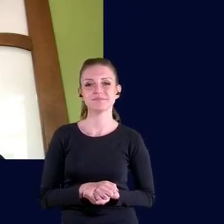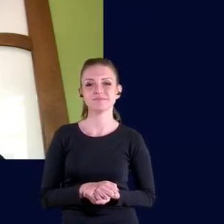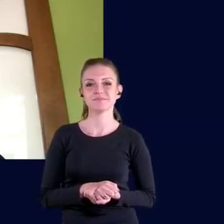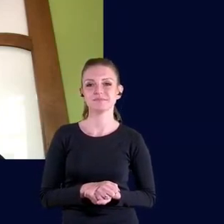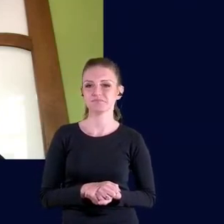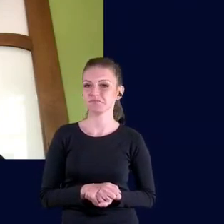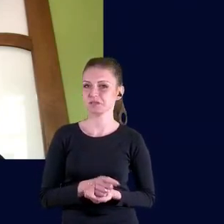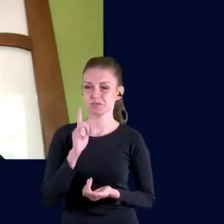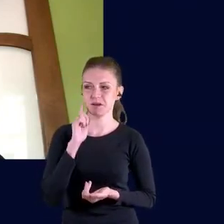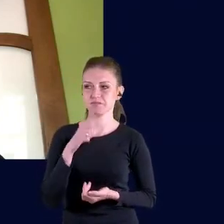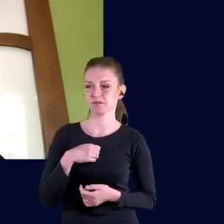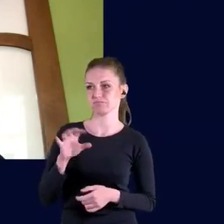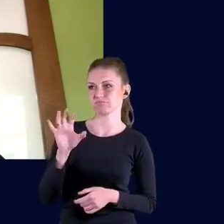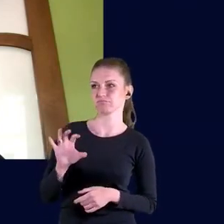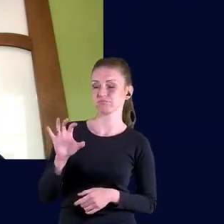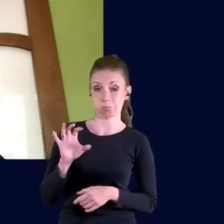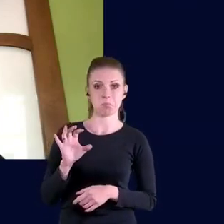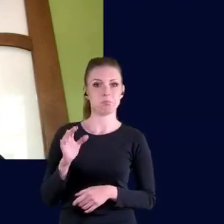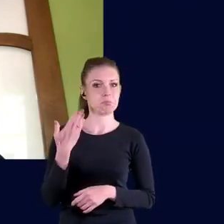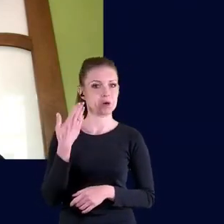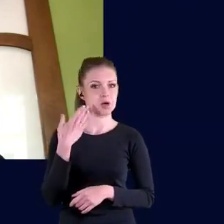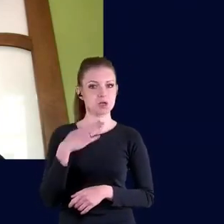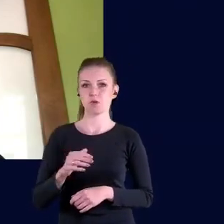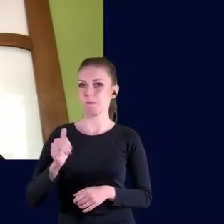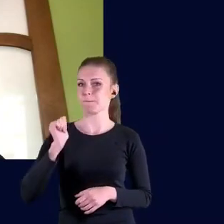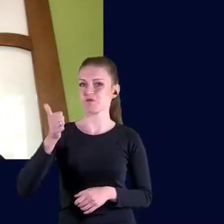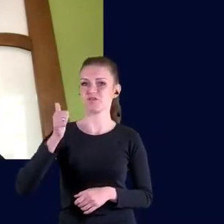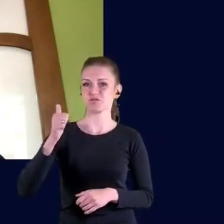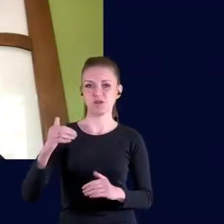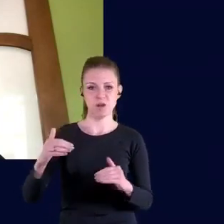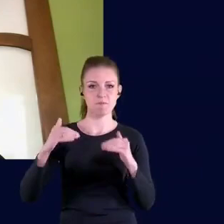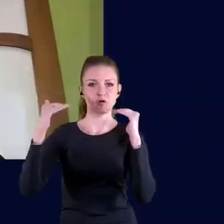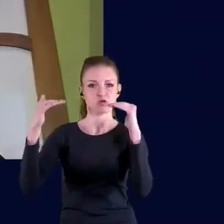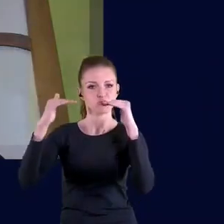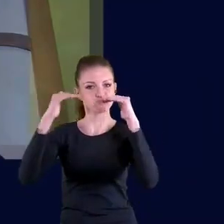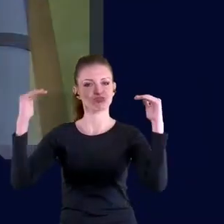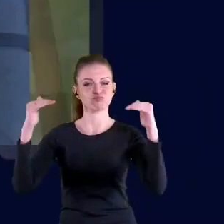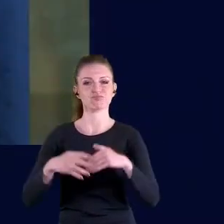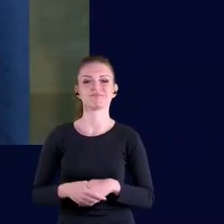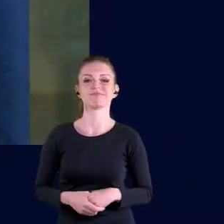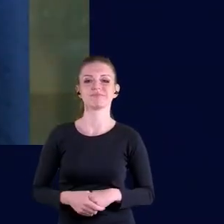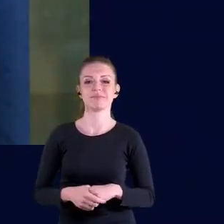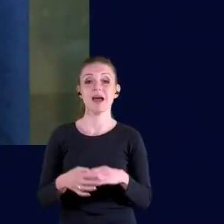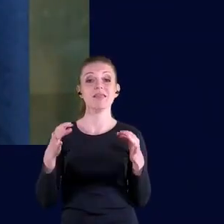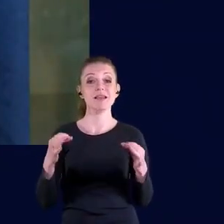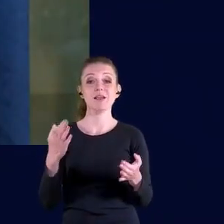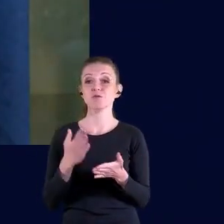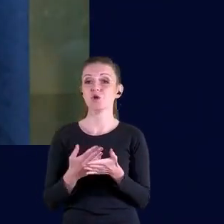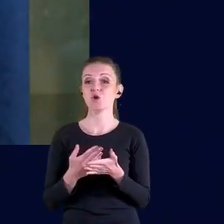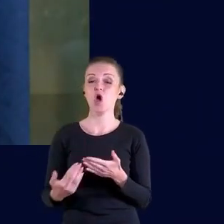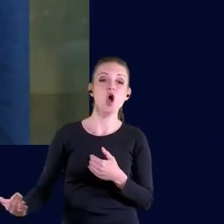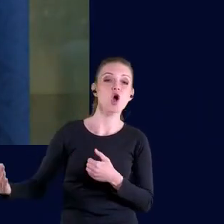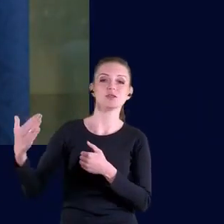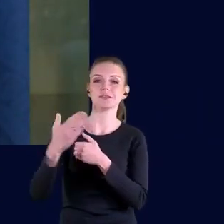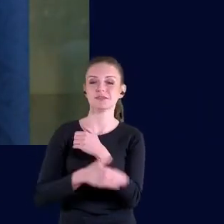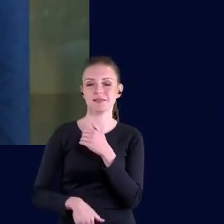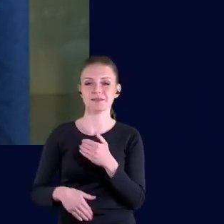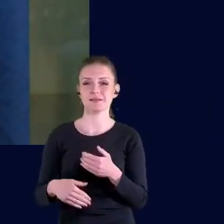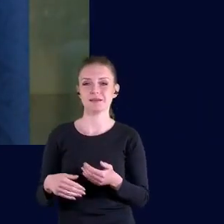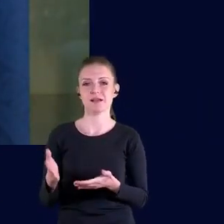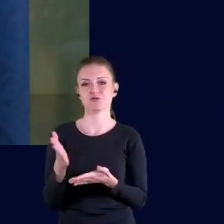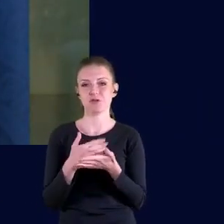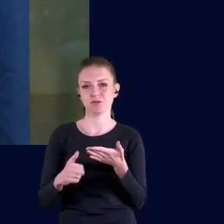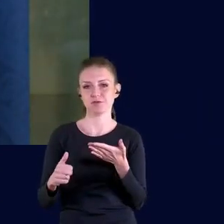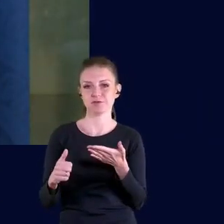profesjonalnie do tego podchodzimy a teraz Zapraszam na ostatnią sesję już bez przerwy